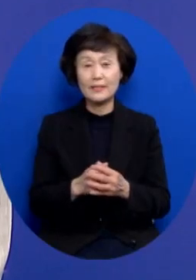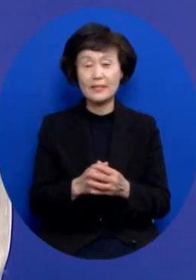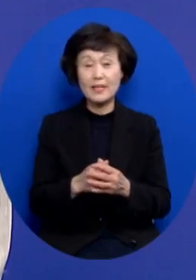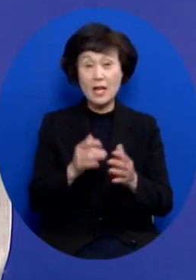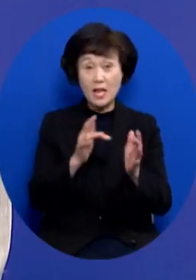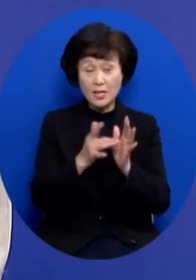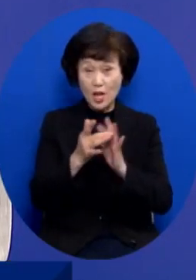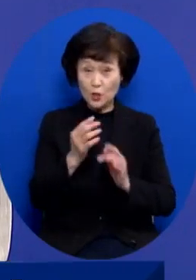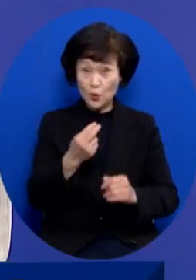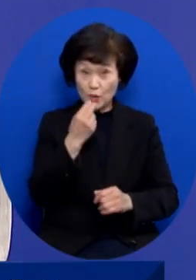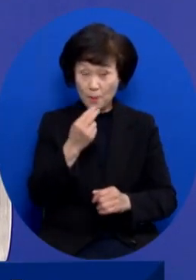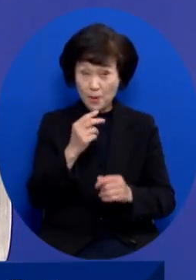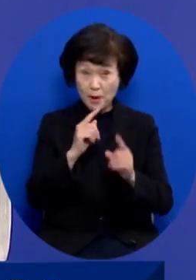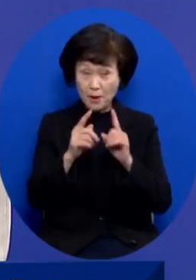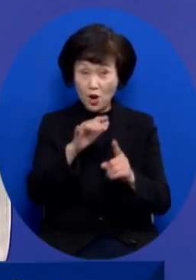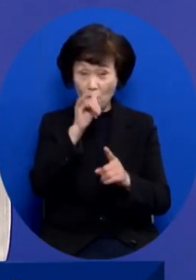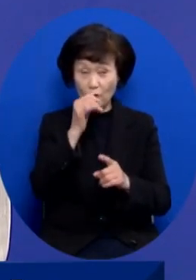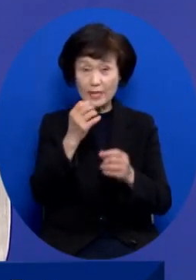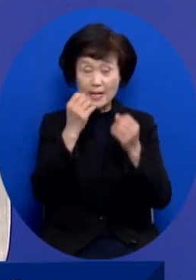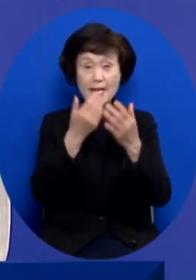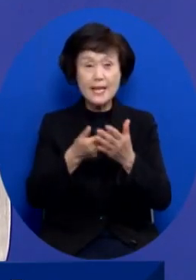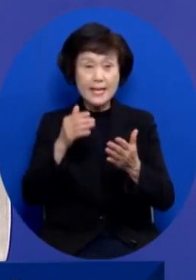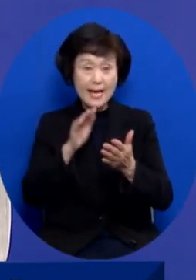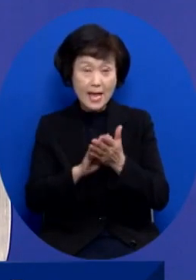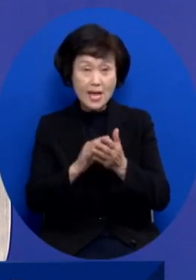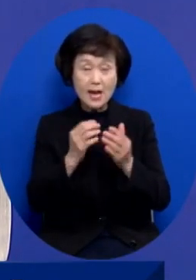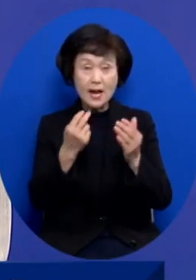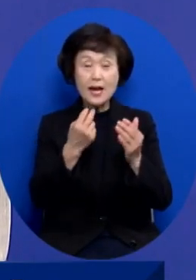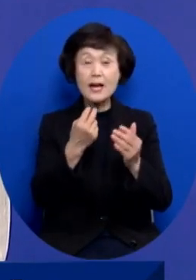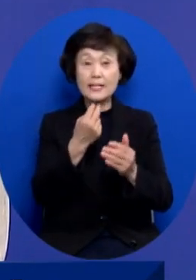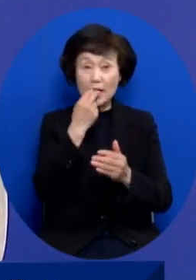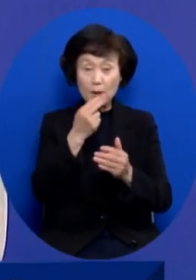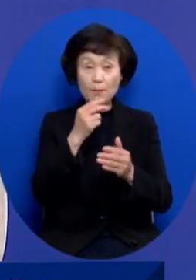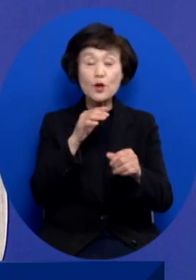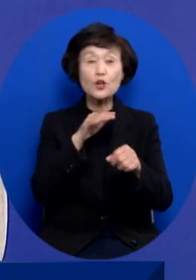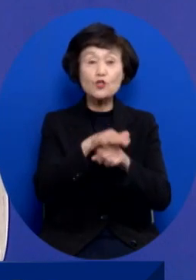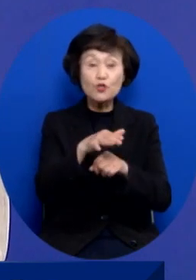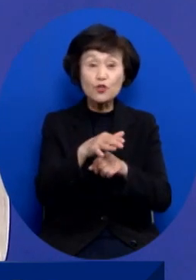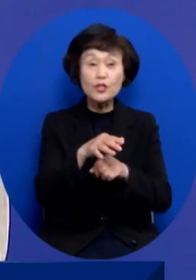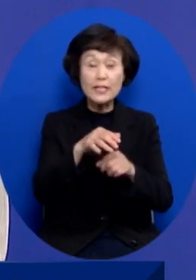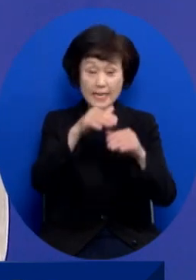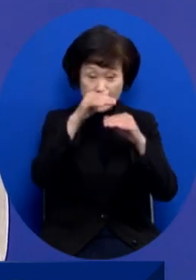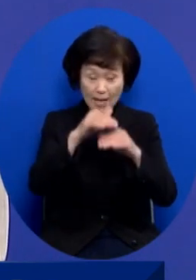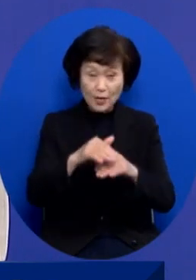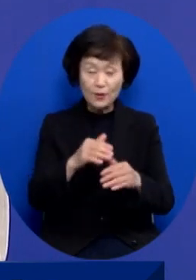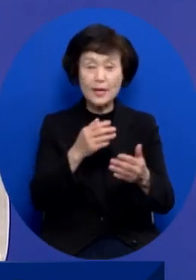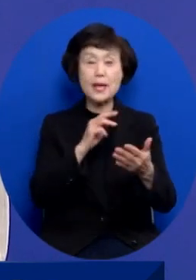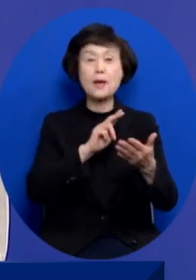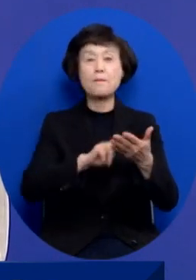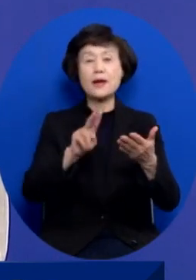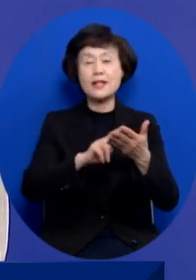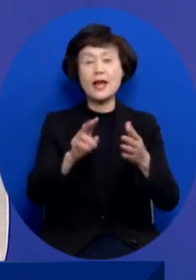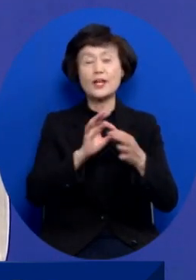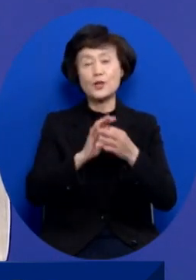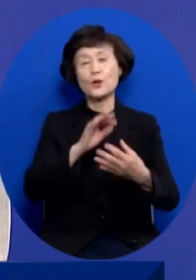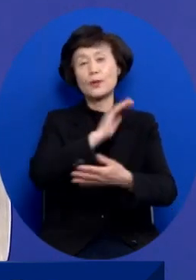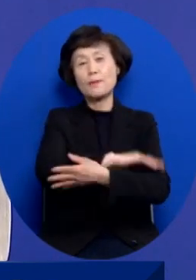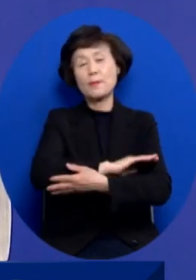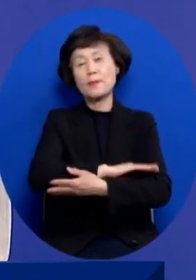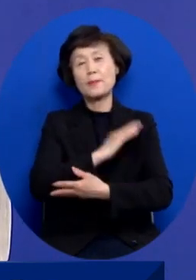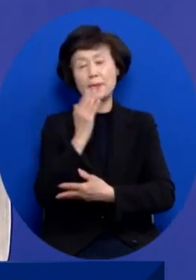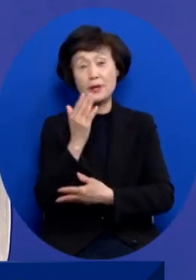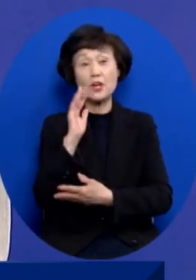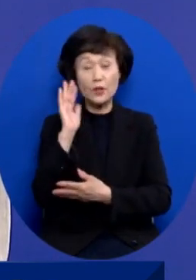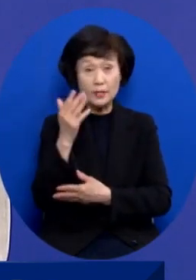예수 생명을 강조하는 개혁주의 생명신학이 만화로 나왔습니다. 모든 세대가 쉽게 읽을 수 있는 책, 신학은